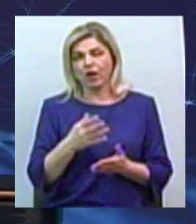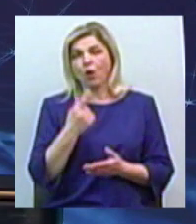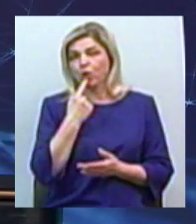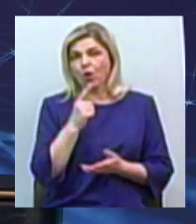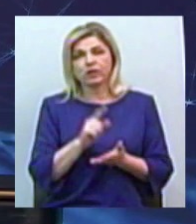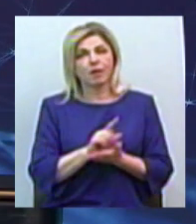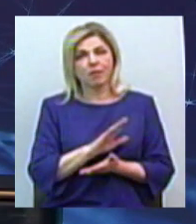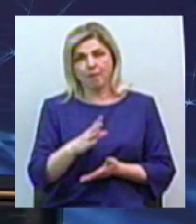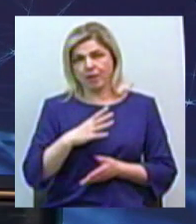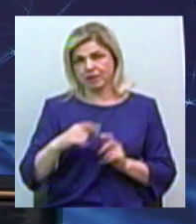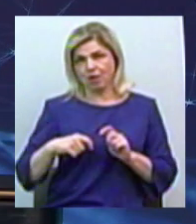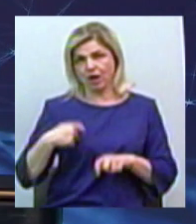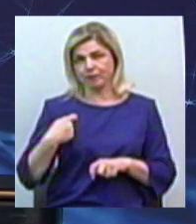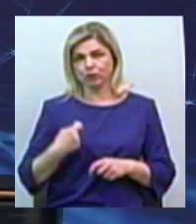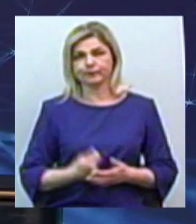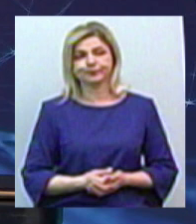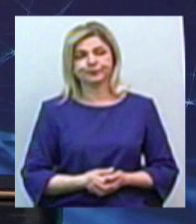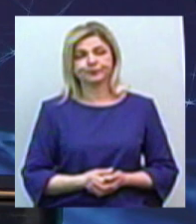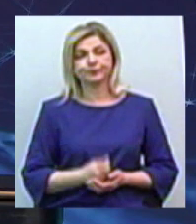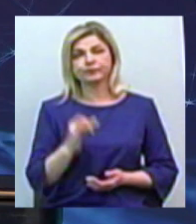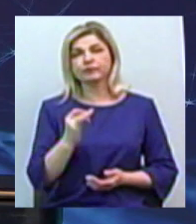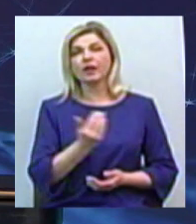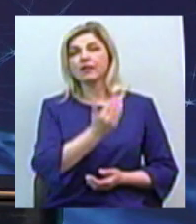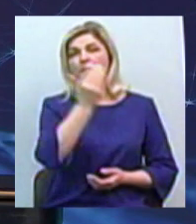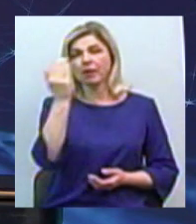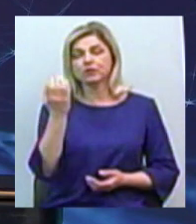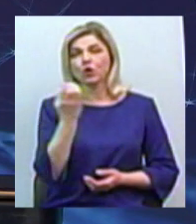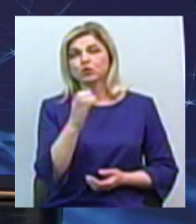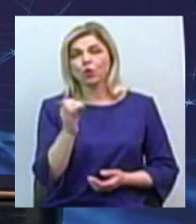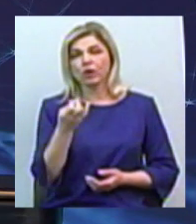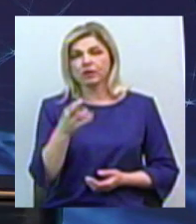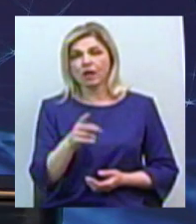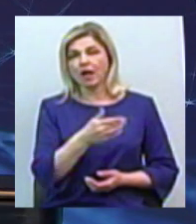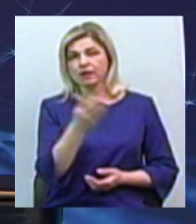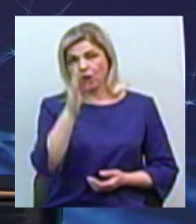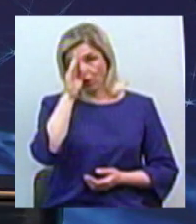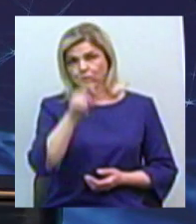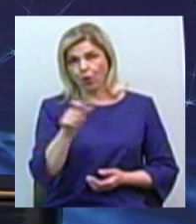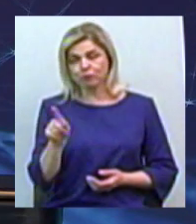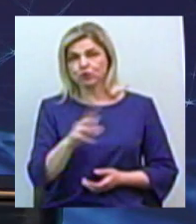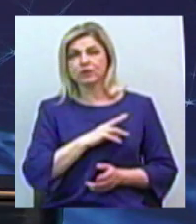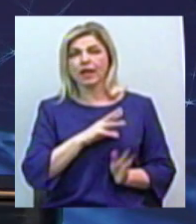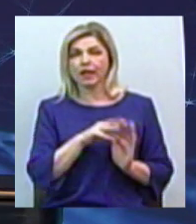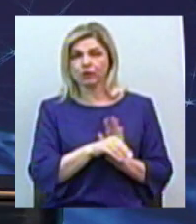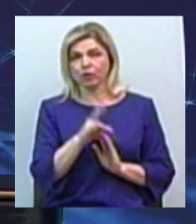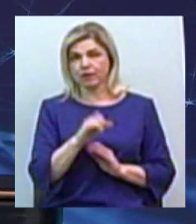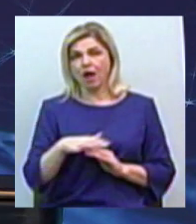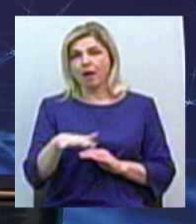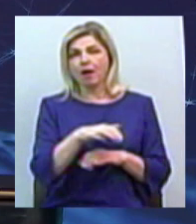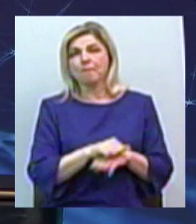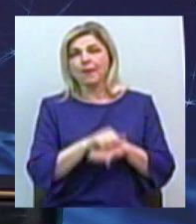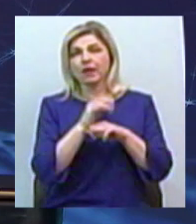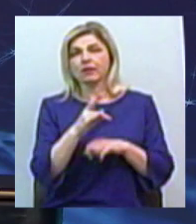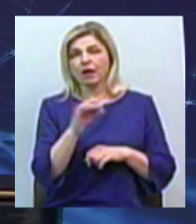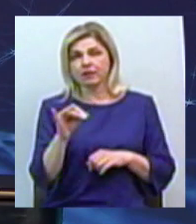даремною. І та ж Небесна Сотня, ті хлопці, які загинули на Майдані. І, відповідно, ті хлопці, які зараз